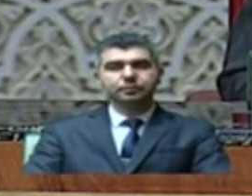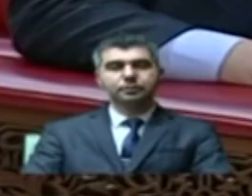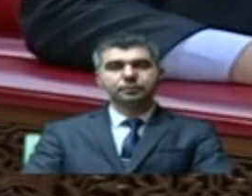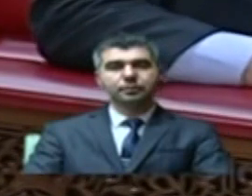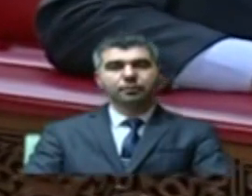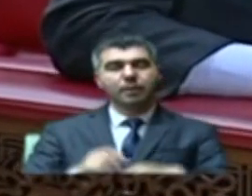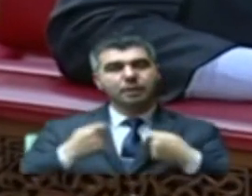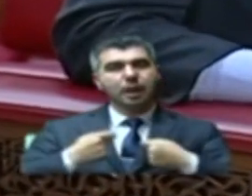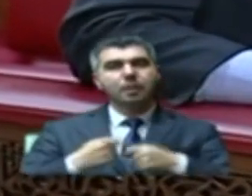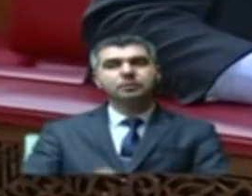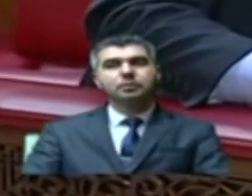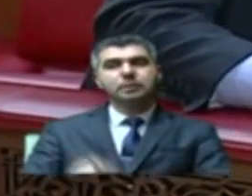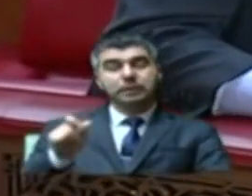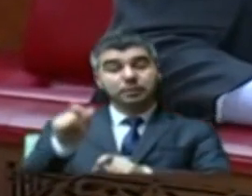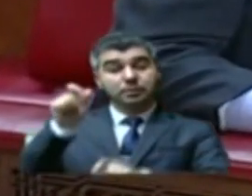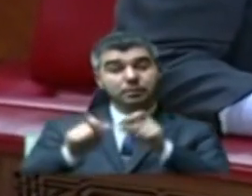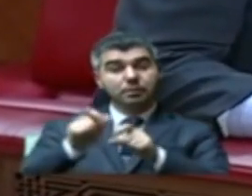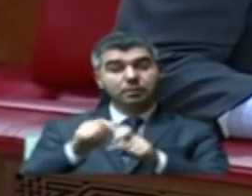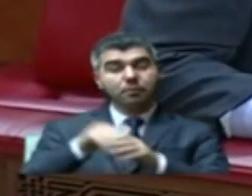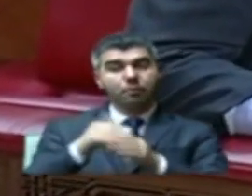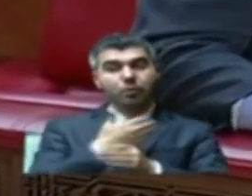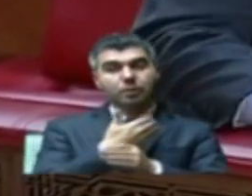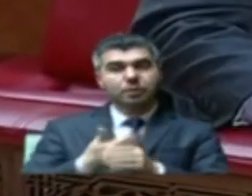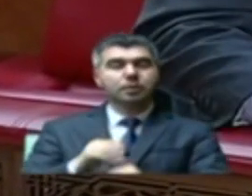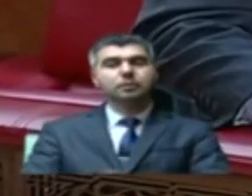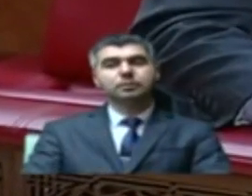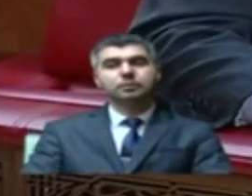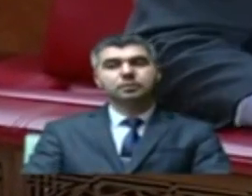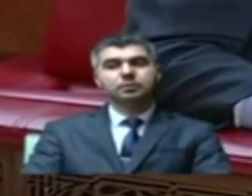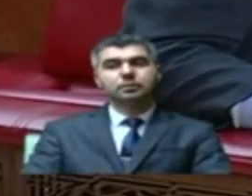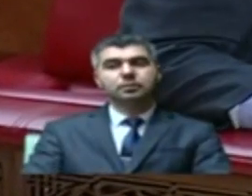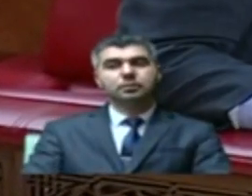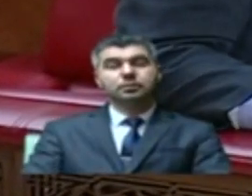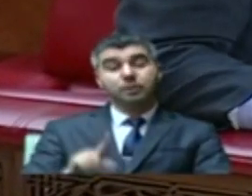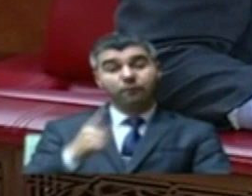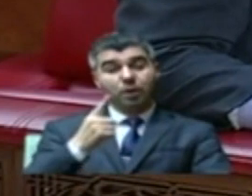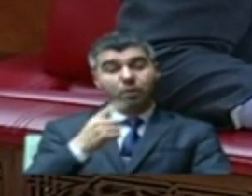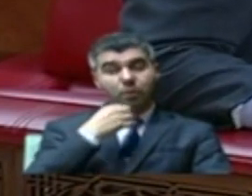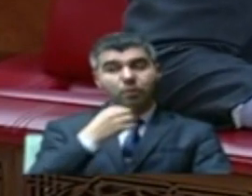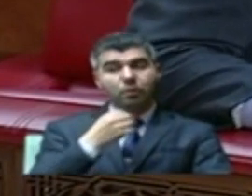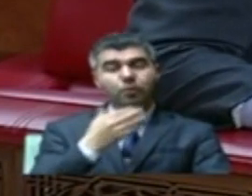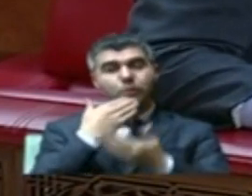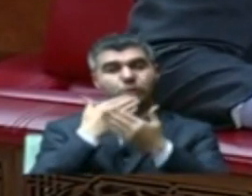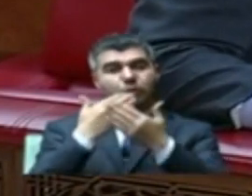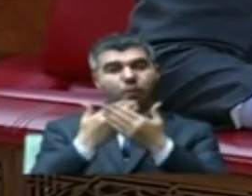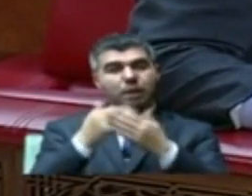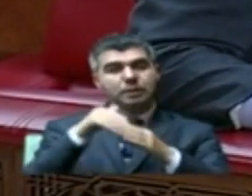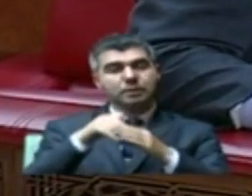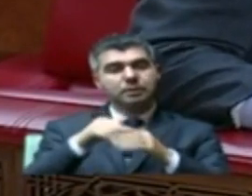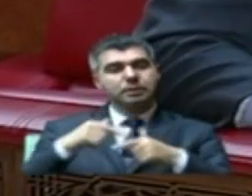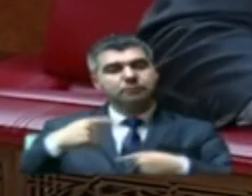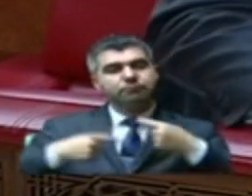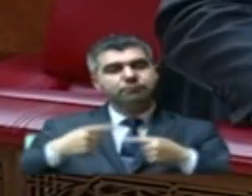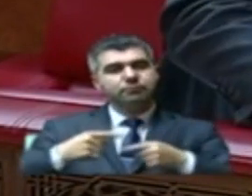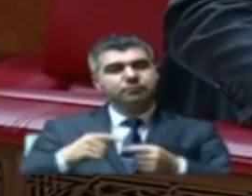سيد الرئيس، السيدات والسادة المستشارين والمستشارات المحترمون، أولا أشكر فريق الأصالة والمعاصرة على